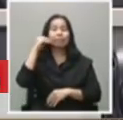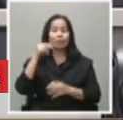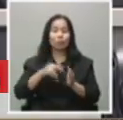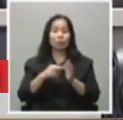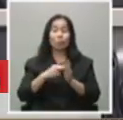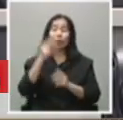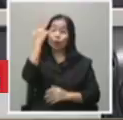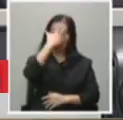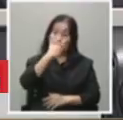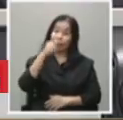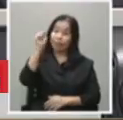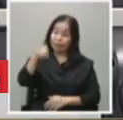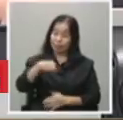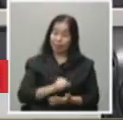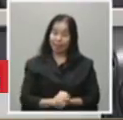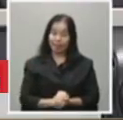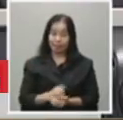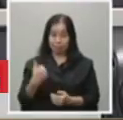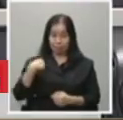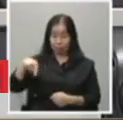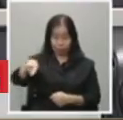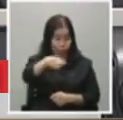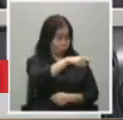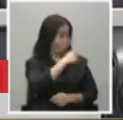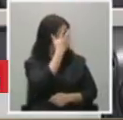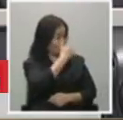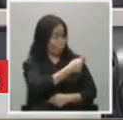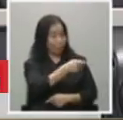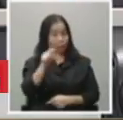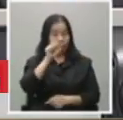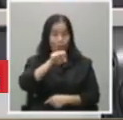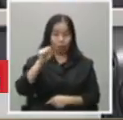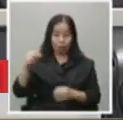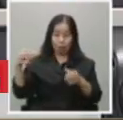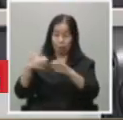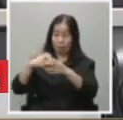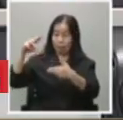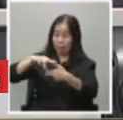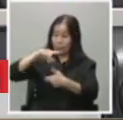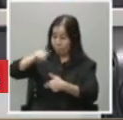ยอ่ะหลายคนที่นั่งอยู่ในนี้ก็สวยท่านดูสสซีกพลังประชารัฐเนี่ยแ